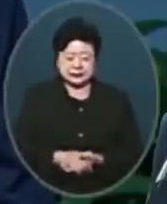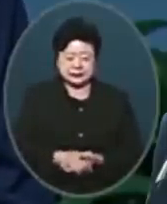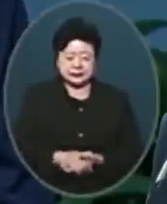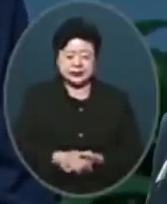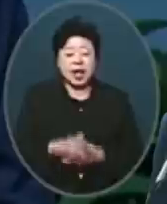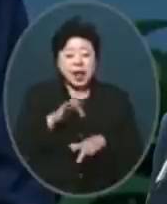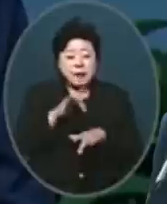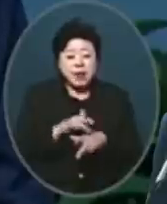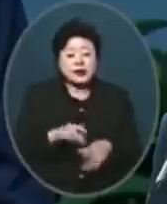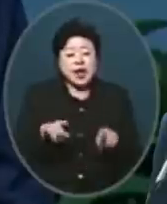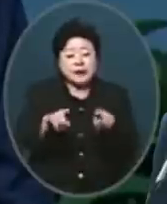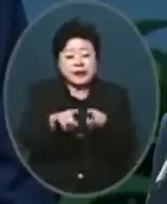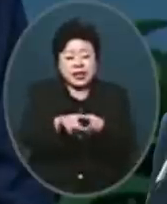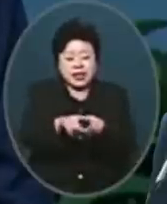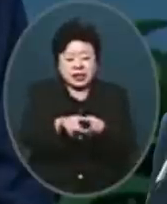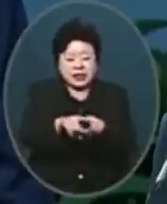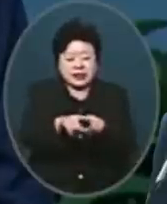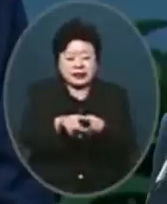마귀와 함께